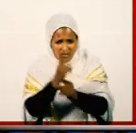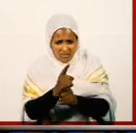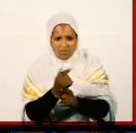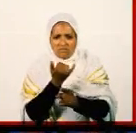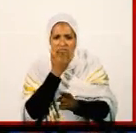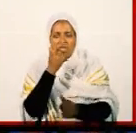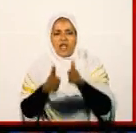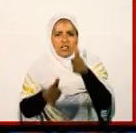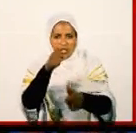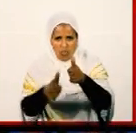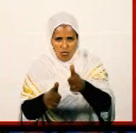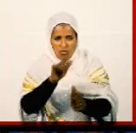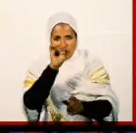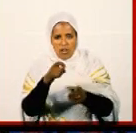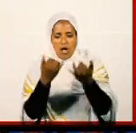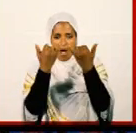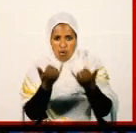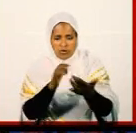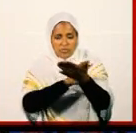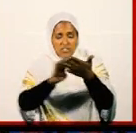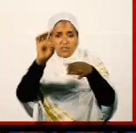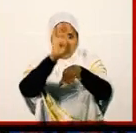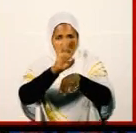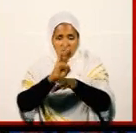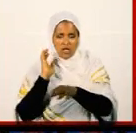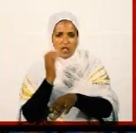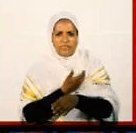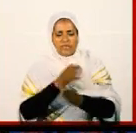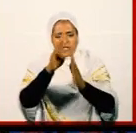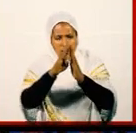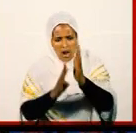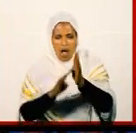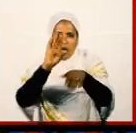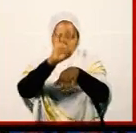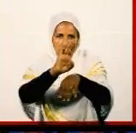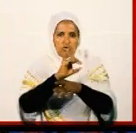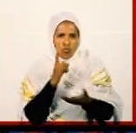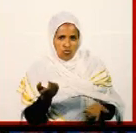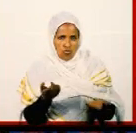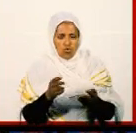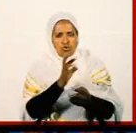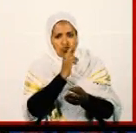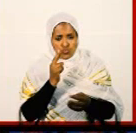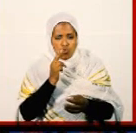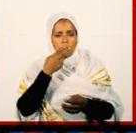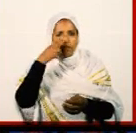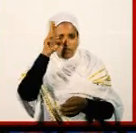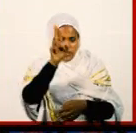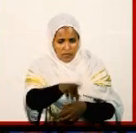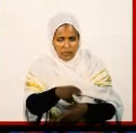ነው? አሁንም ቅድስት ቤተ ክርስቲያናችን የስርዓት ቤት ናት። ጾሙ የታዘዘው